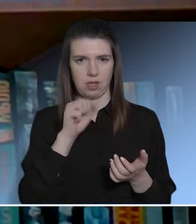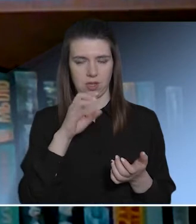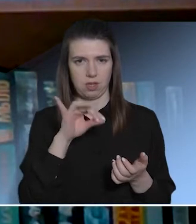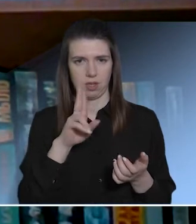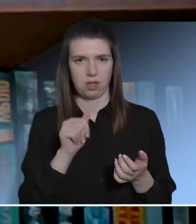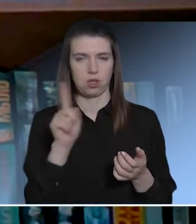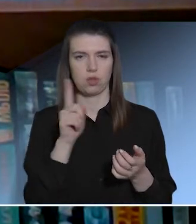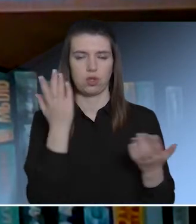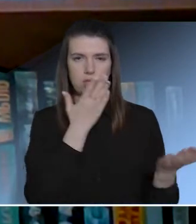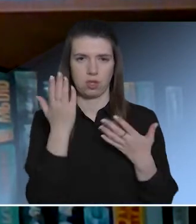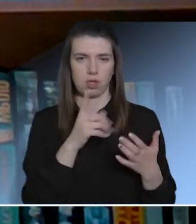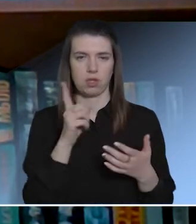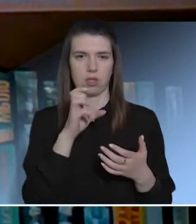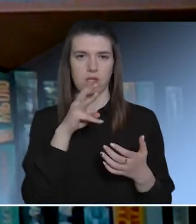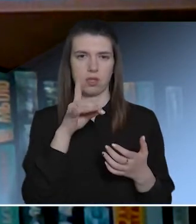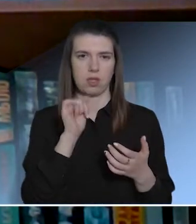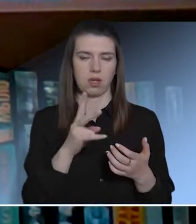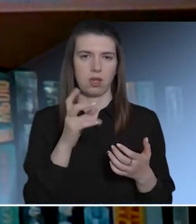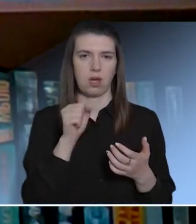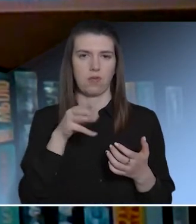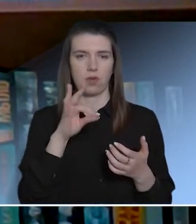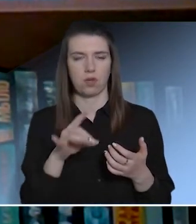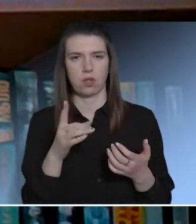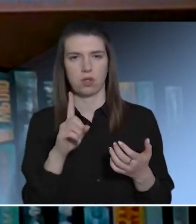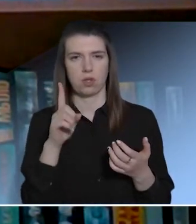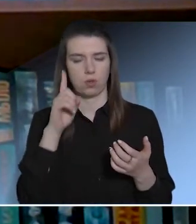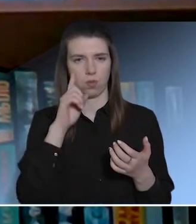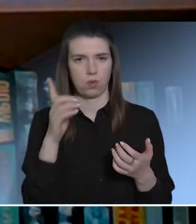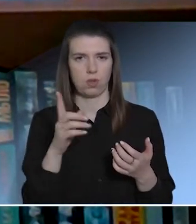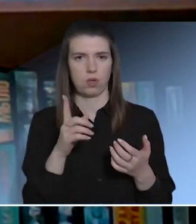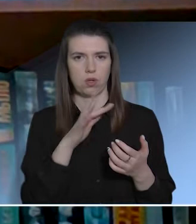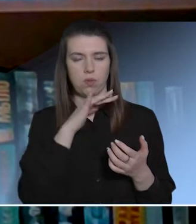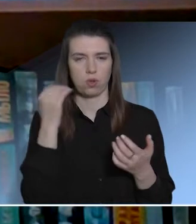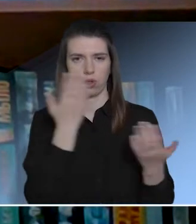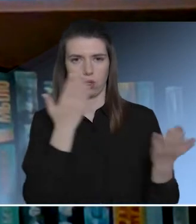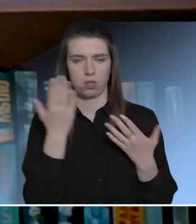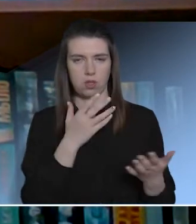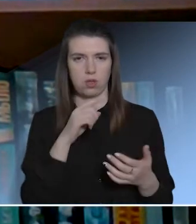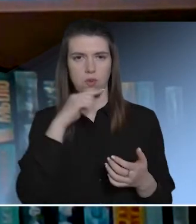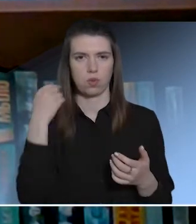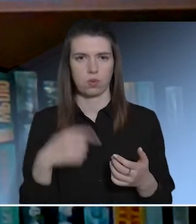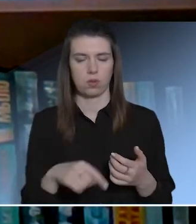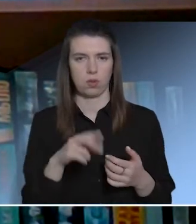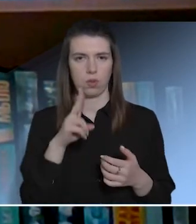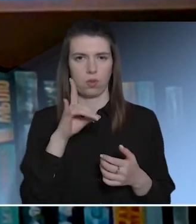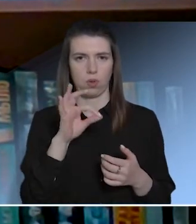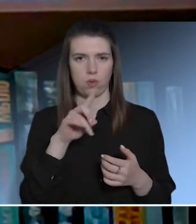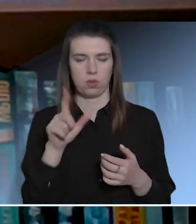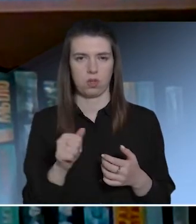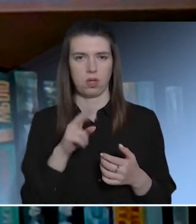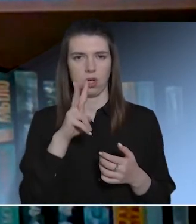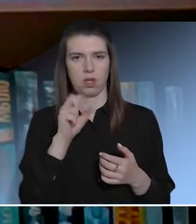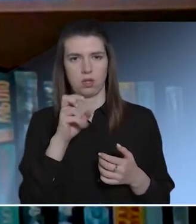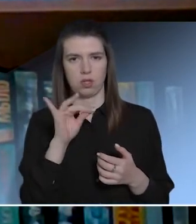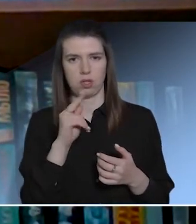статистику и посмотреть, что мы читали, из каких стран у нас больше авторов. И мы поняли, что мы читаем много русской прозы. Не